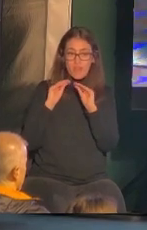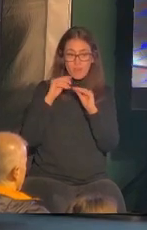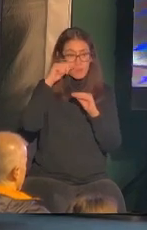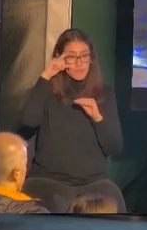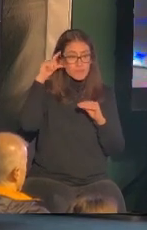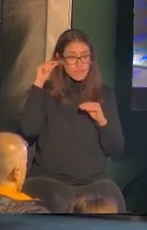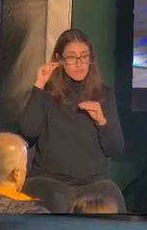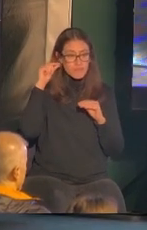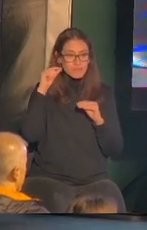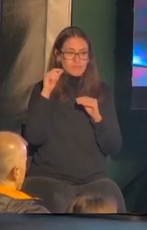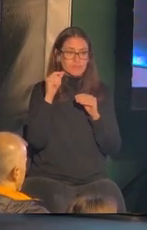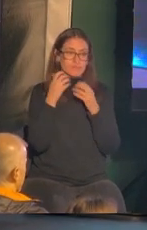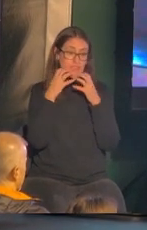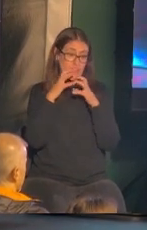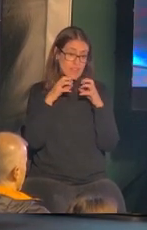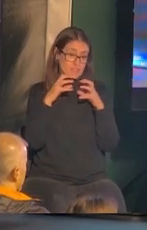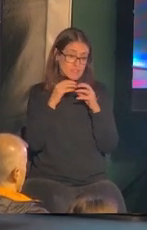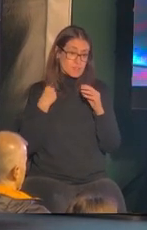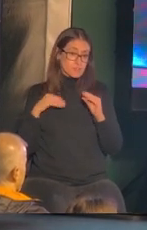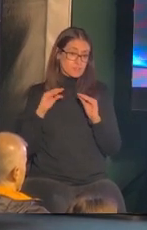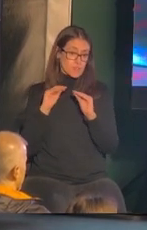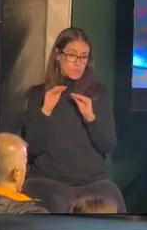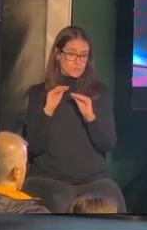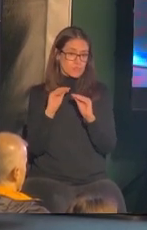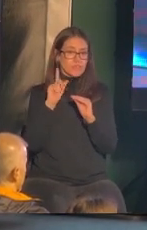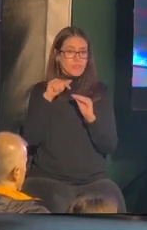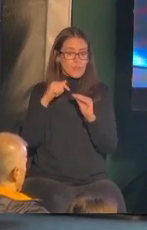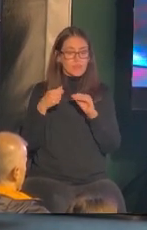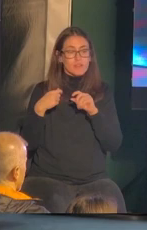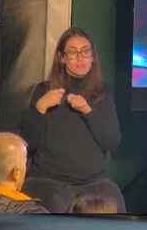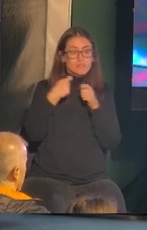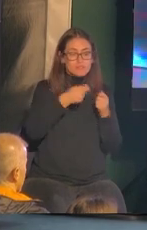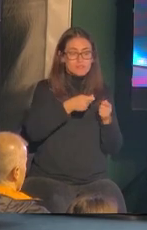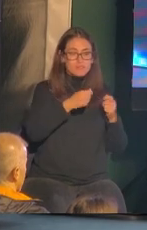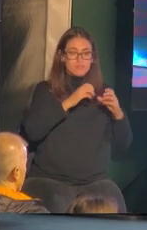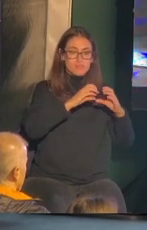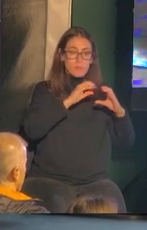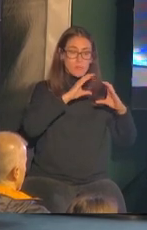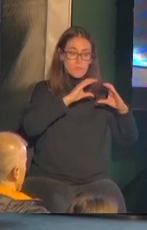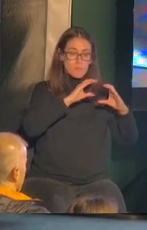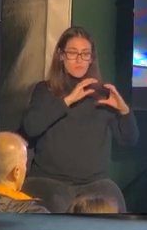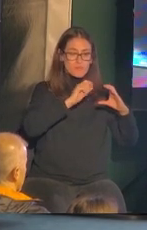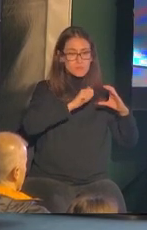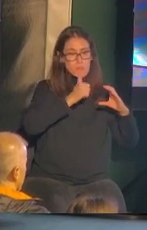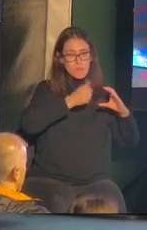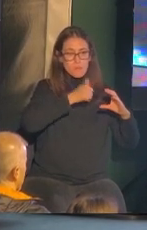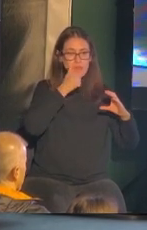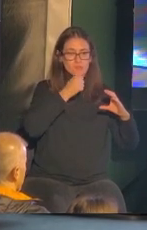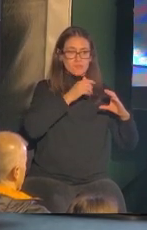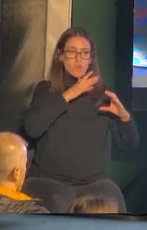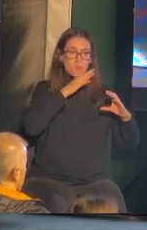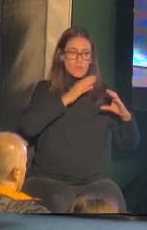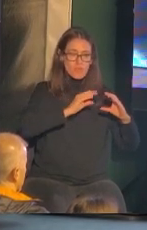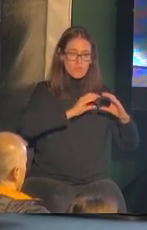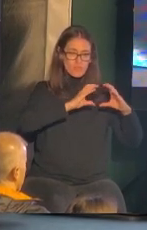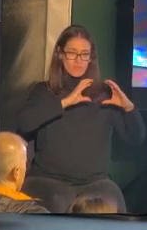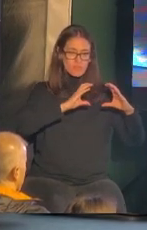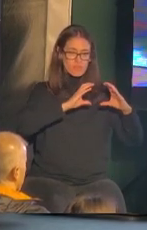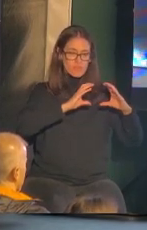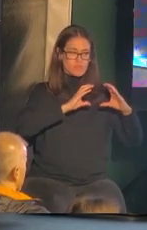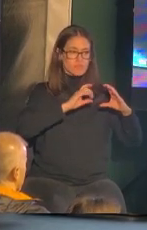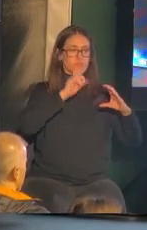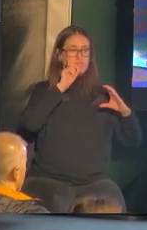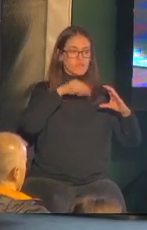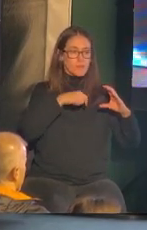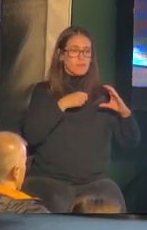Bueno, el greix, i que farà que també sigui molt més humit el pa de pessic. I per altre cantó el gust, per suposat, i després